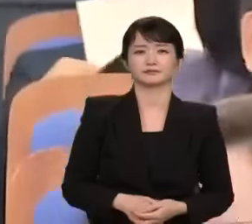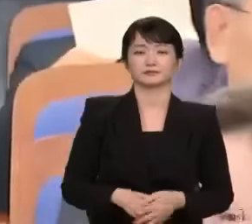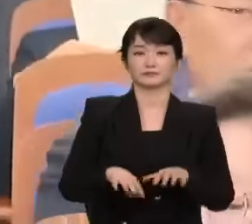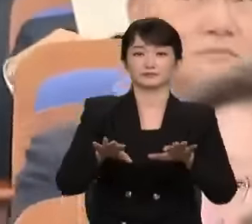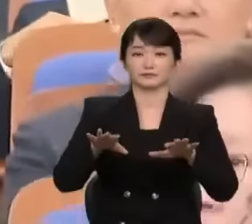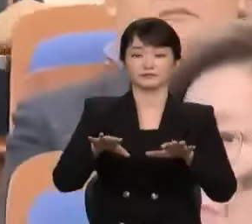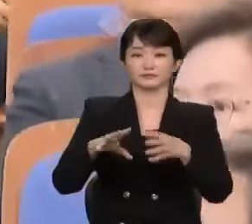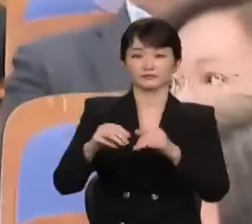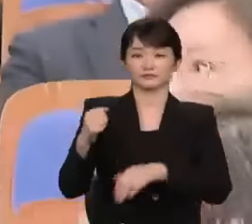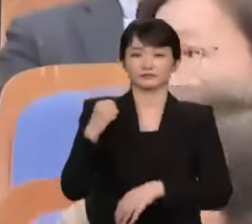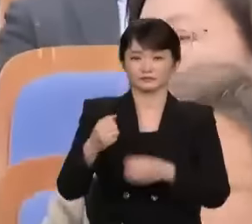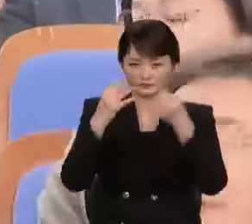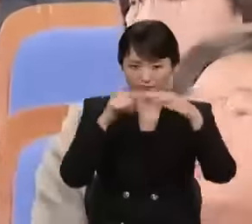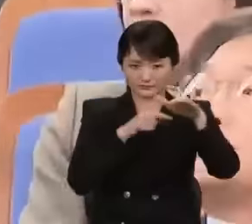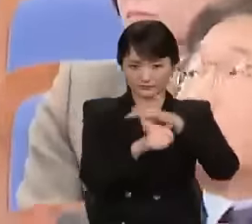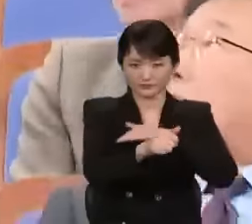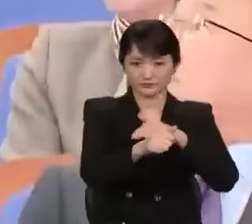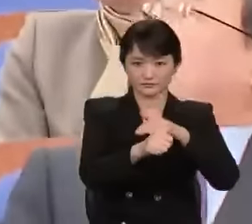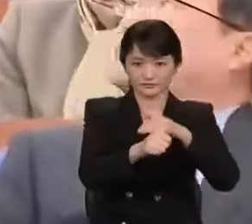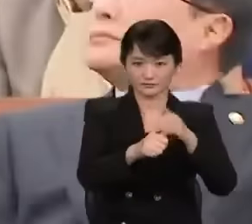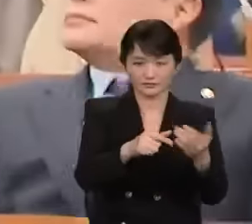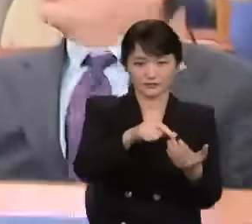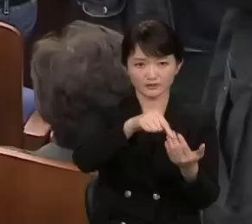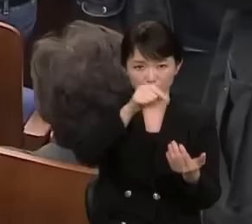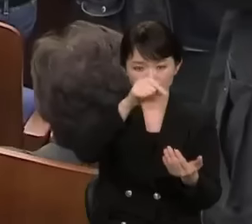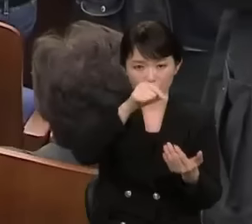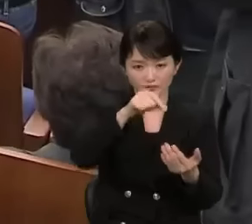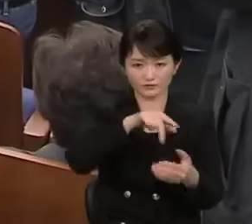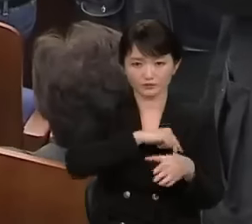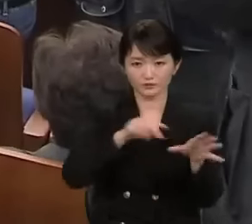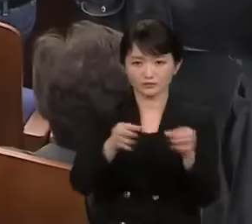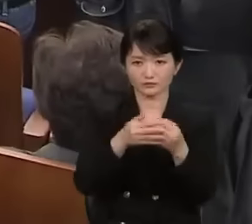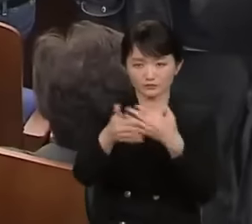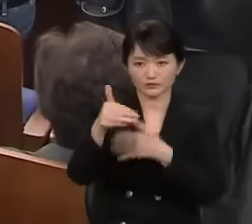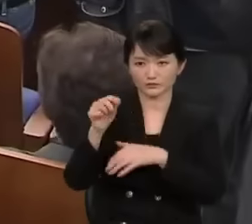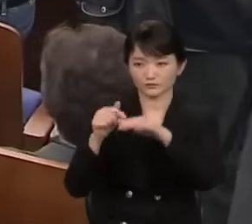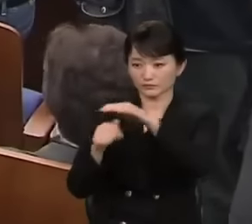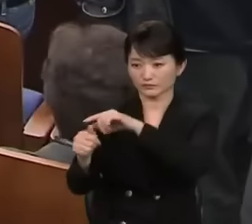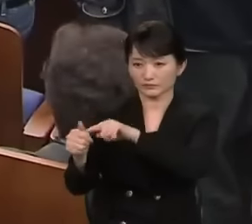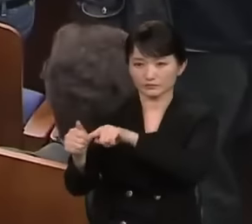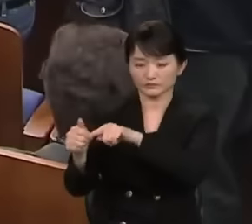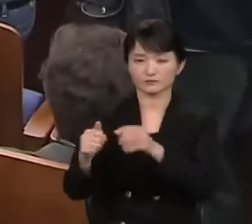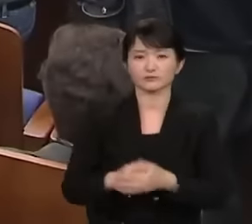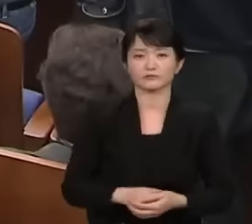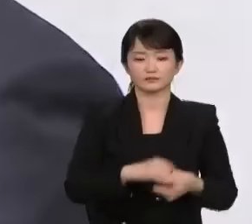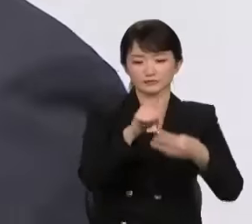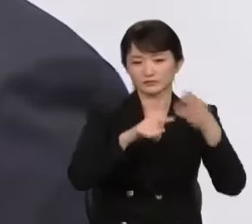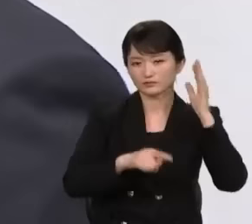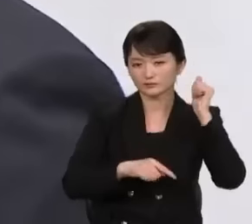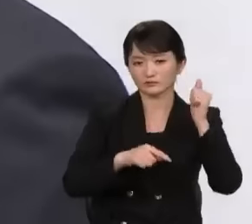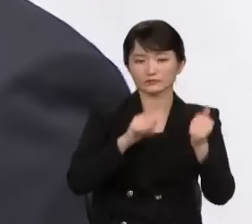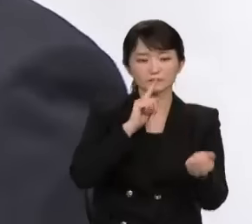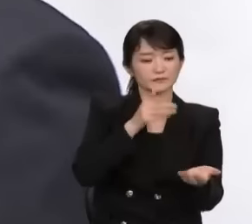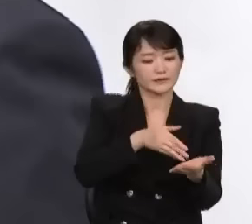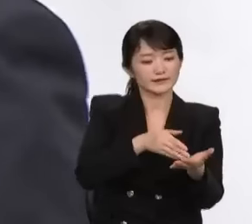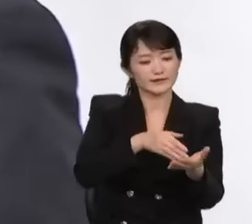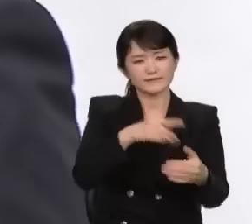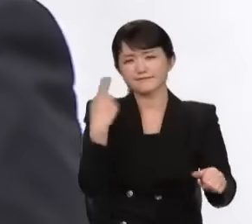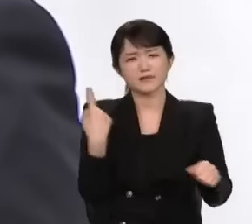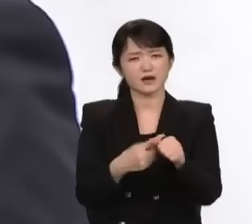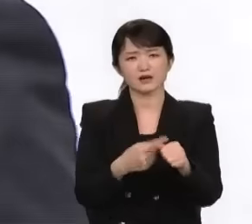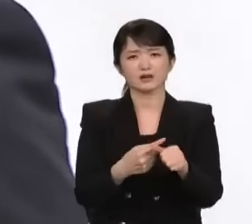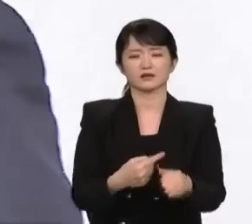오늘 국민의힘 새 원내대표를 선출하기 위해 열린 의원총회에서 한동훈 국민의힘 대표는 윤 대통령의 대국민 담화를